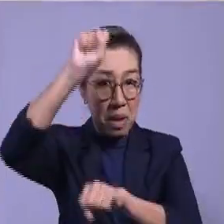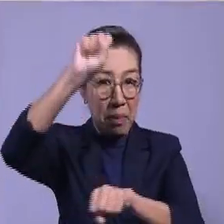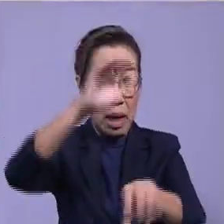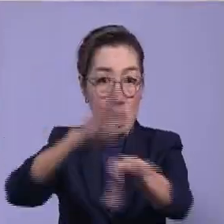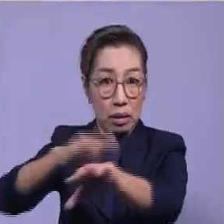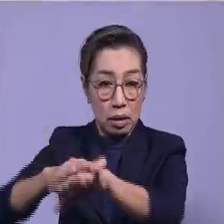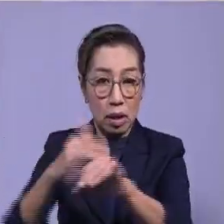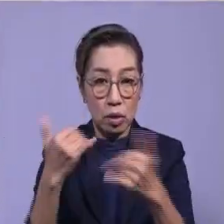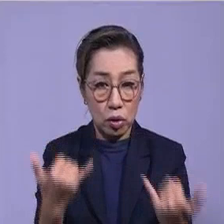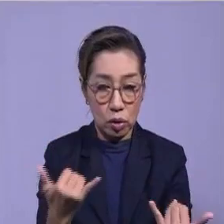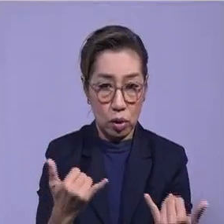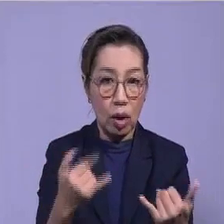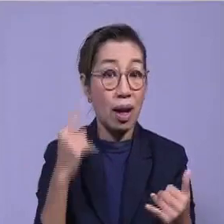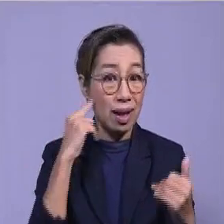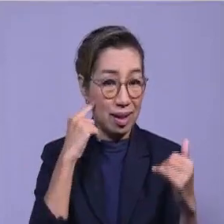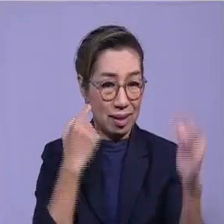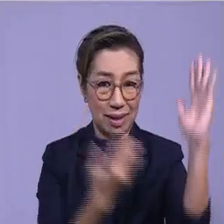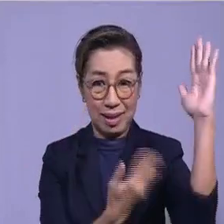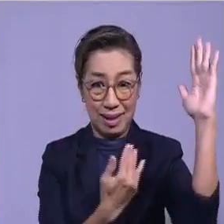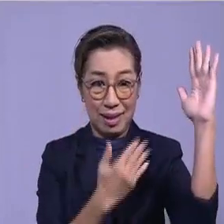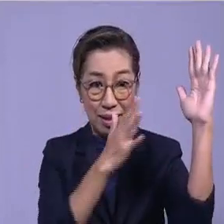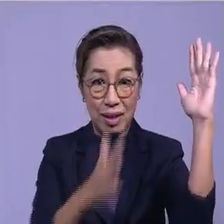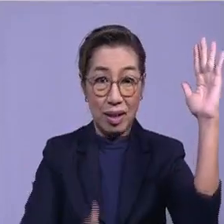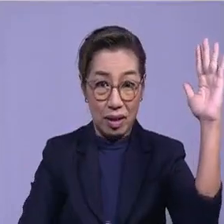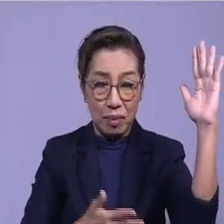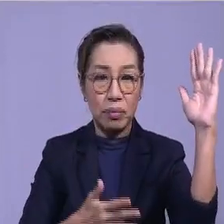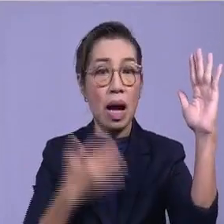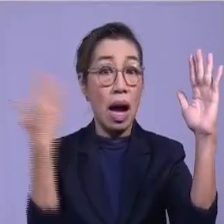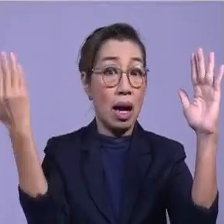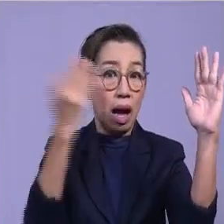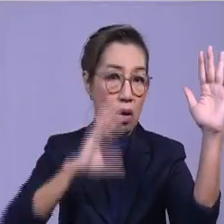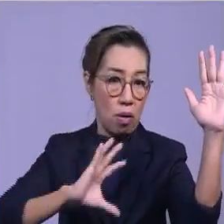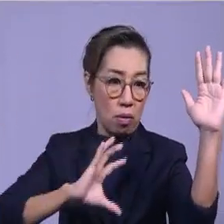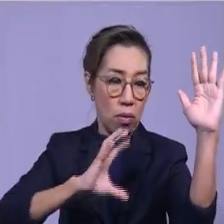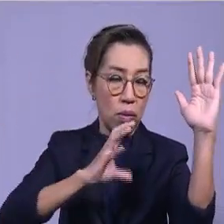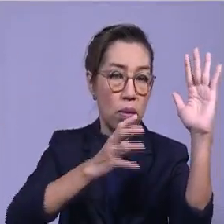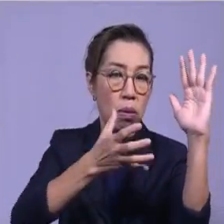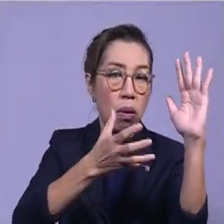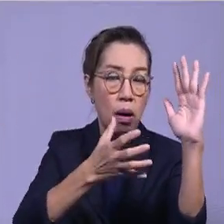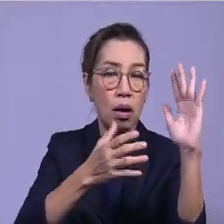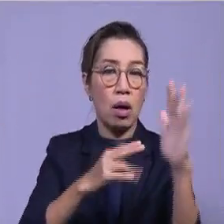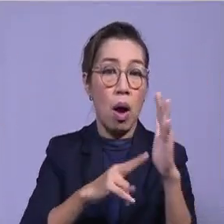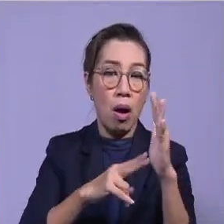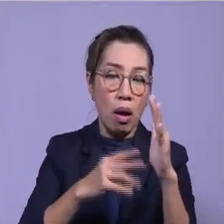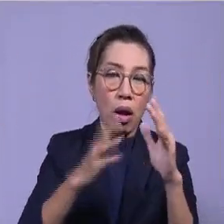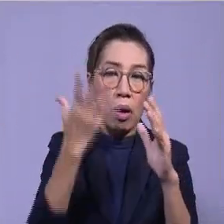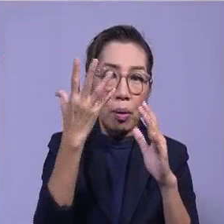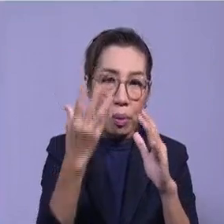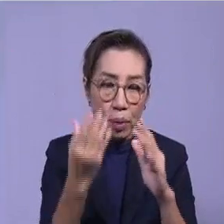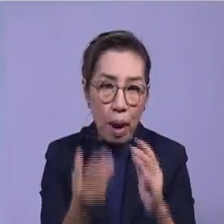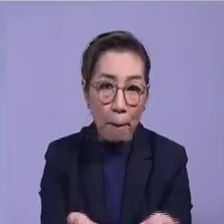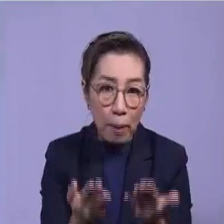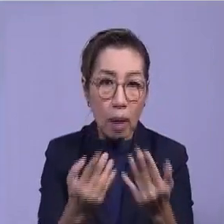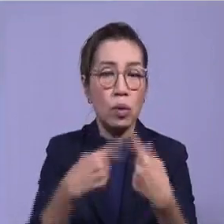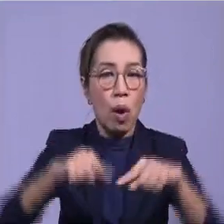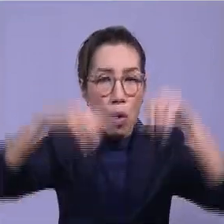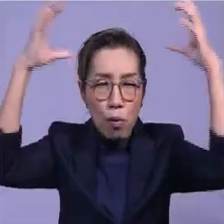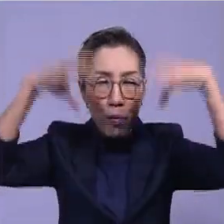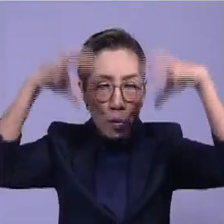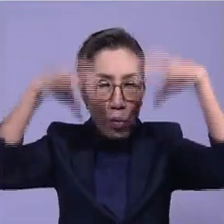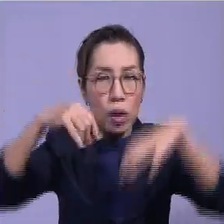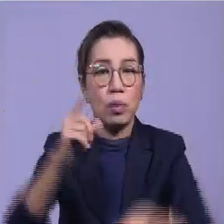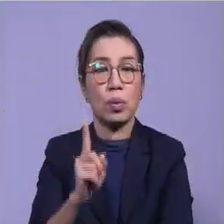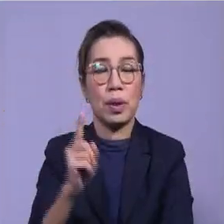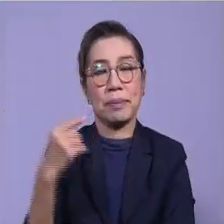นะครับแม้ว่าตอนนี้มรสุมตะวันตกเฉียงใต้จะเริ่มก่อนกำลังลงแต่ว่าก็ไม่ได้หมายความว่าฝนจะหายไปยังคงมีฝนตกอยู่นะครับ